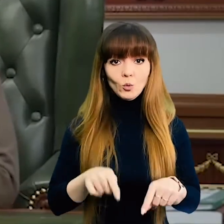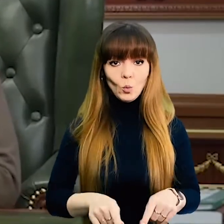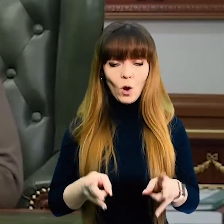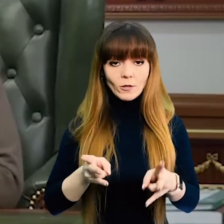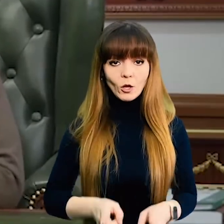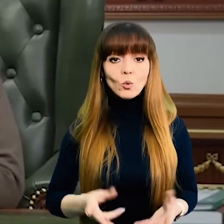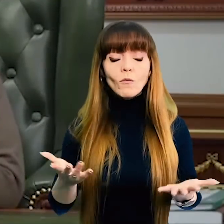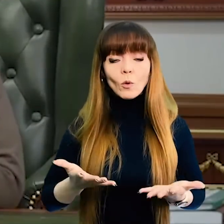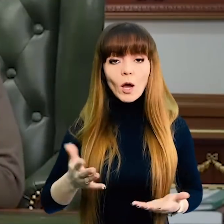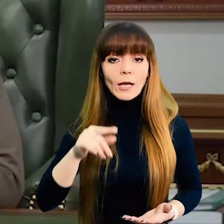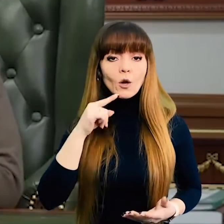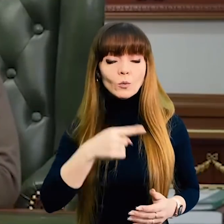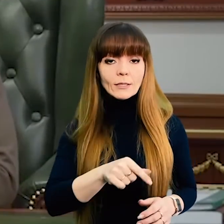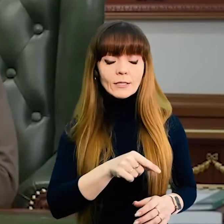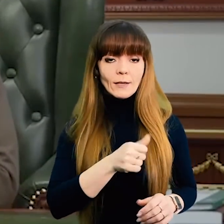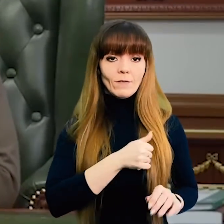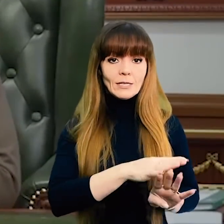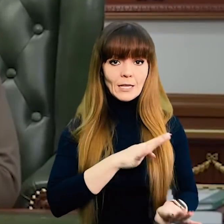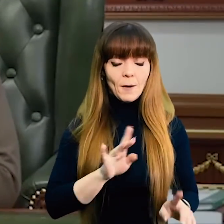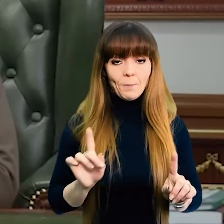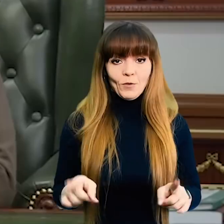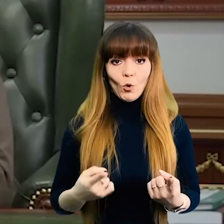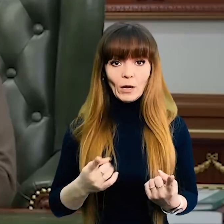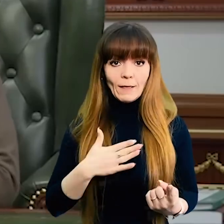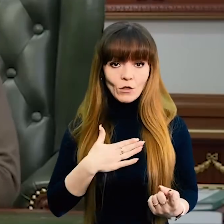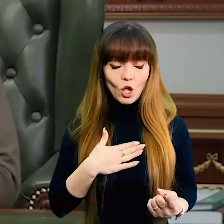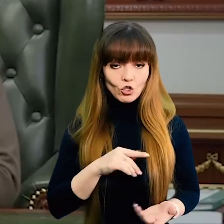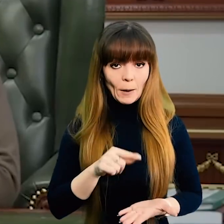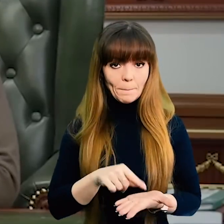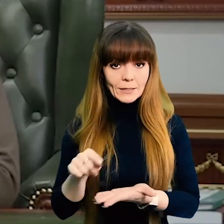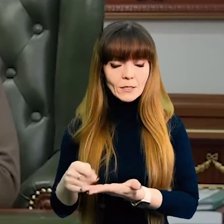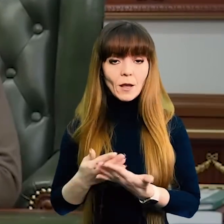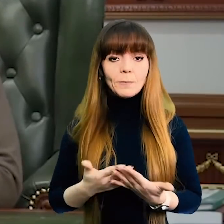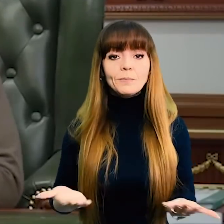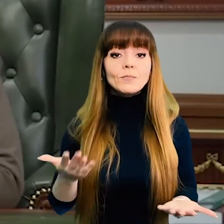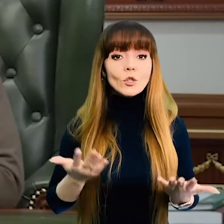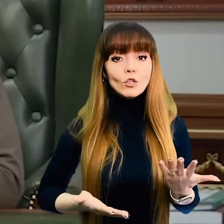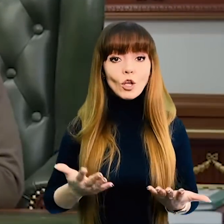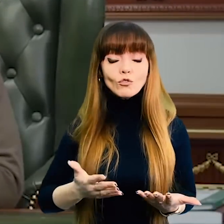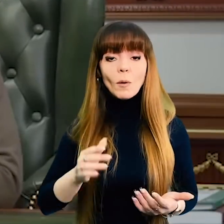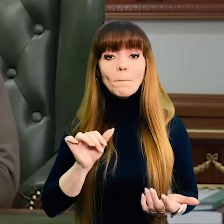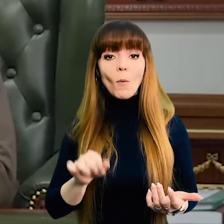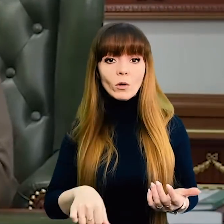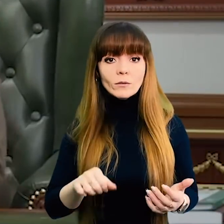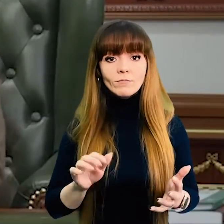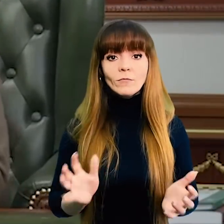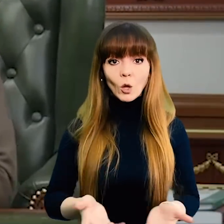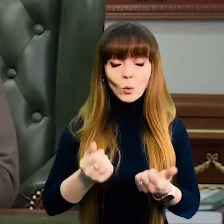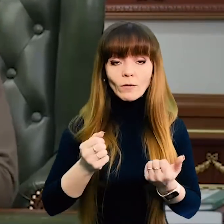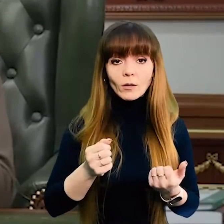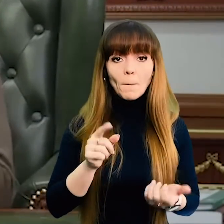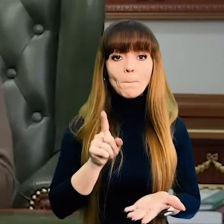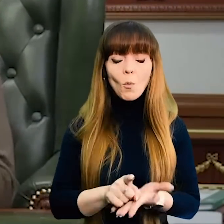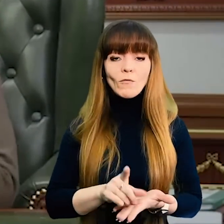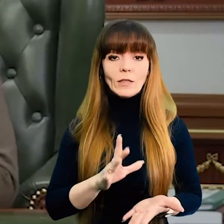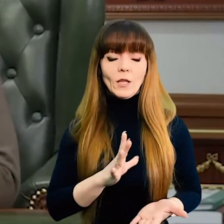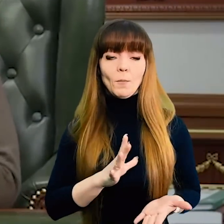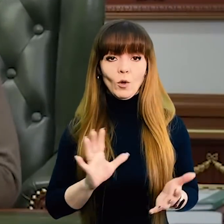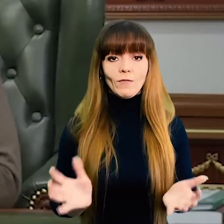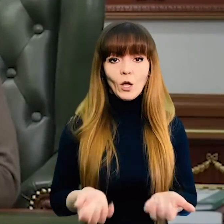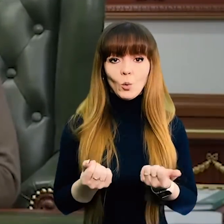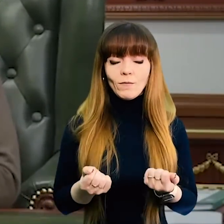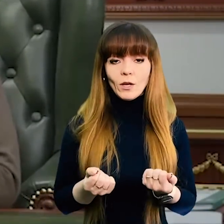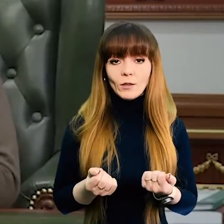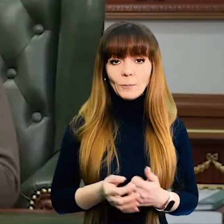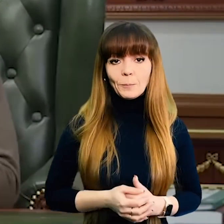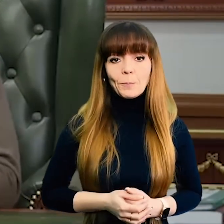цю катастрофу, яку російські війська створили в наших містах. Бо якщо могли врятувати,